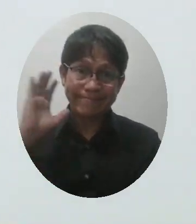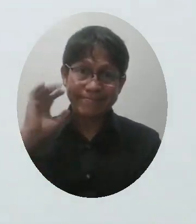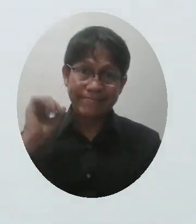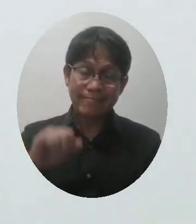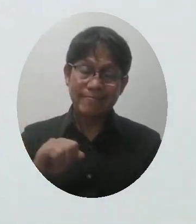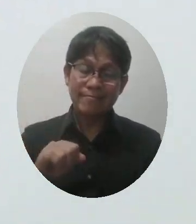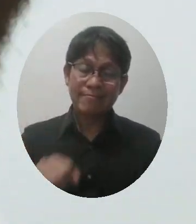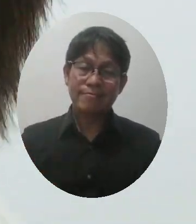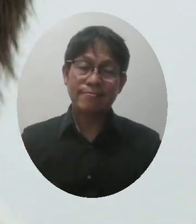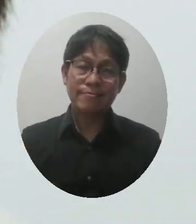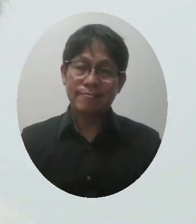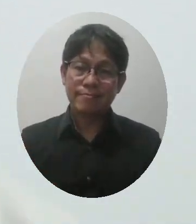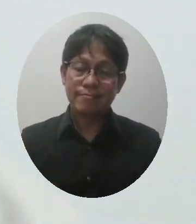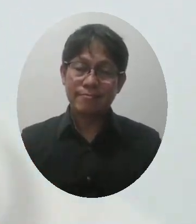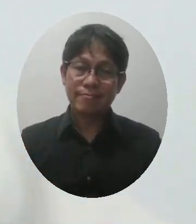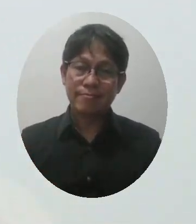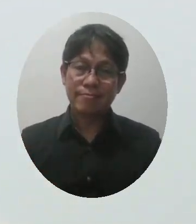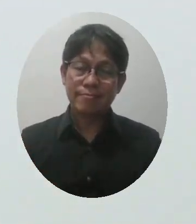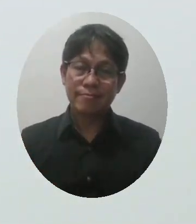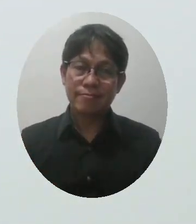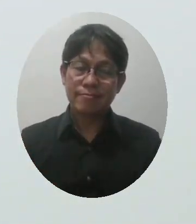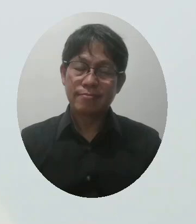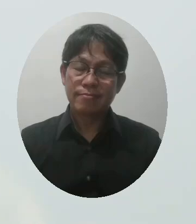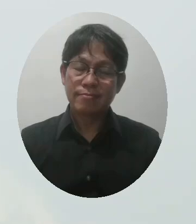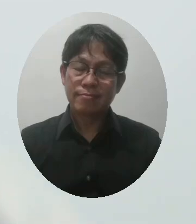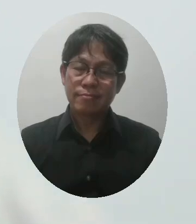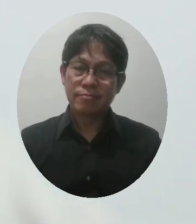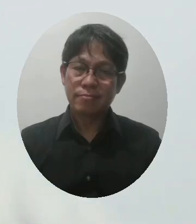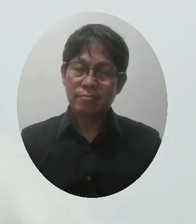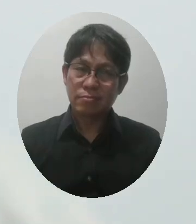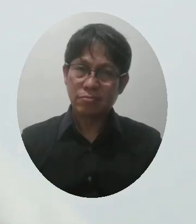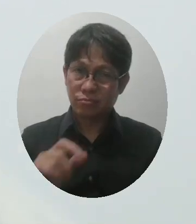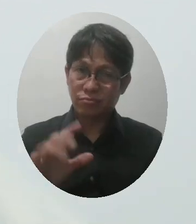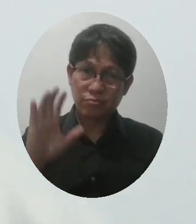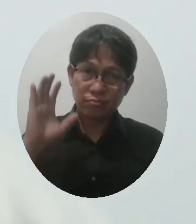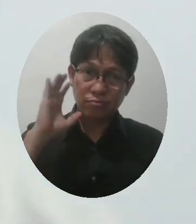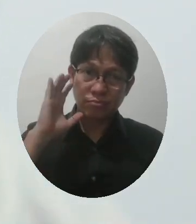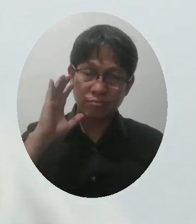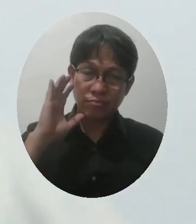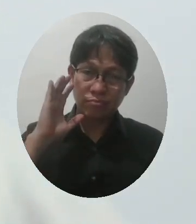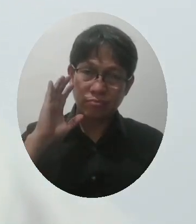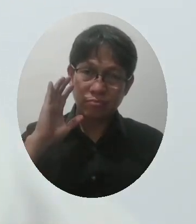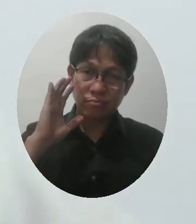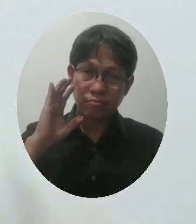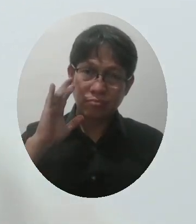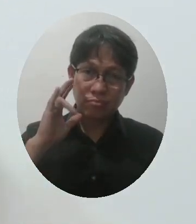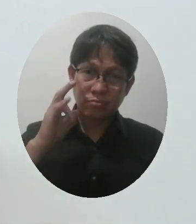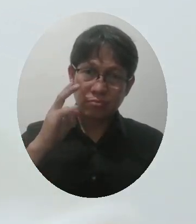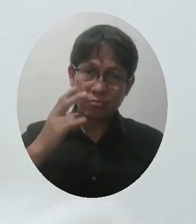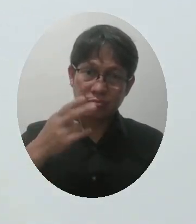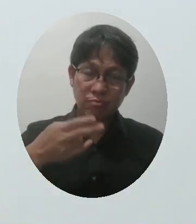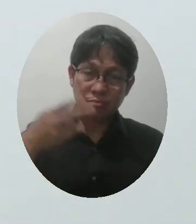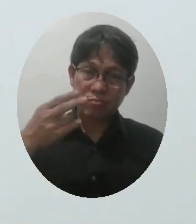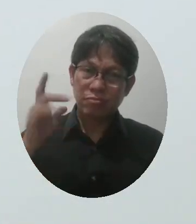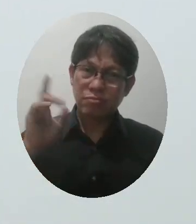kami. Hindi na mahina. Tama lang ang lakas. Anong grade ka na ngayon, friends?